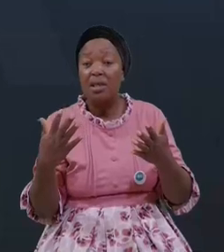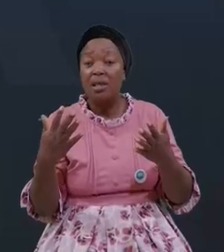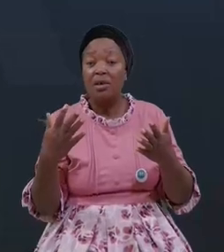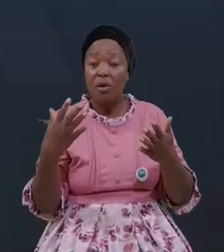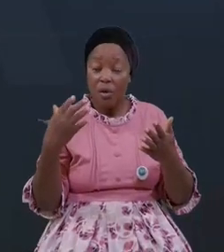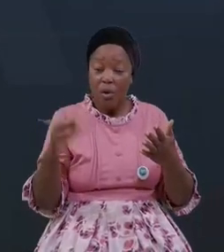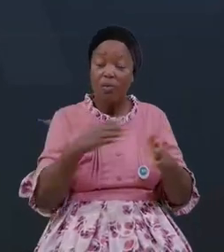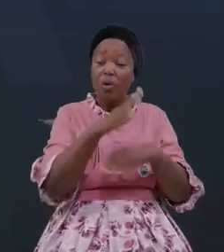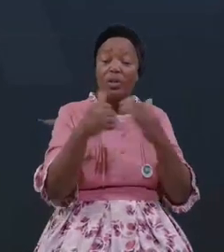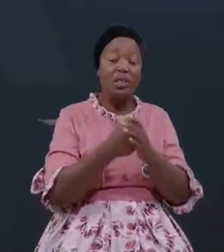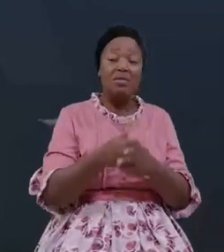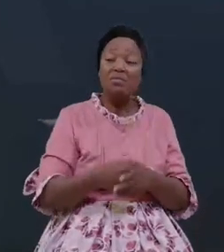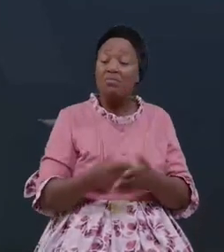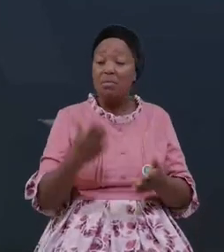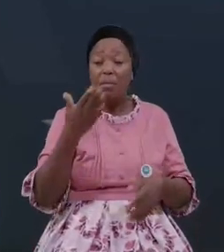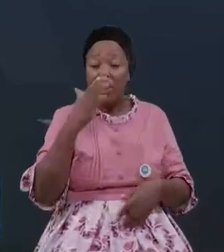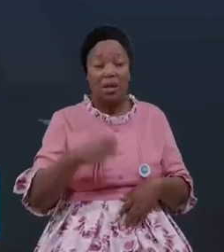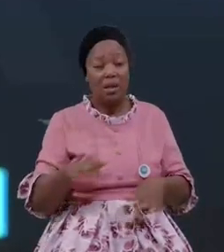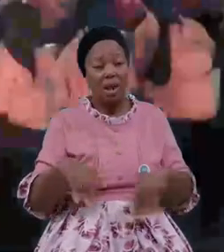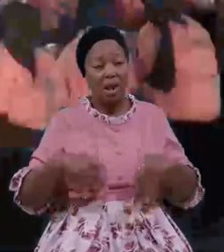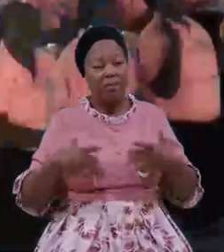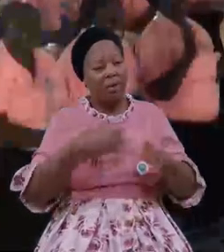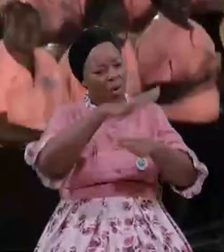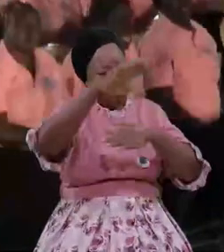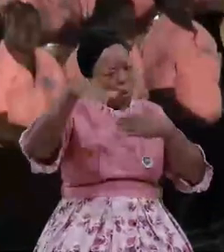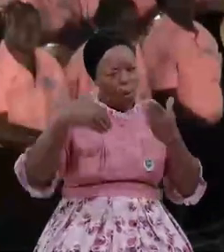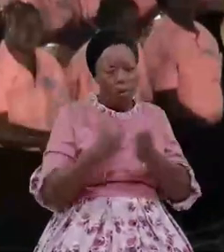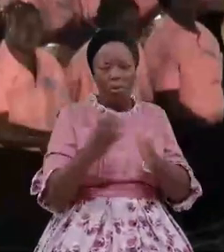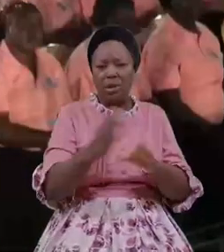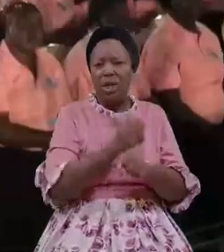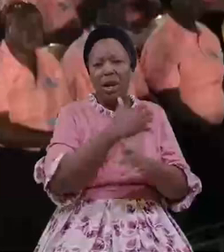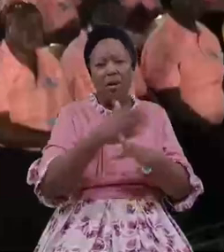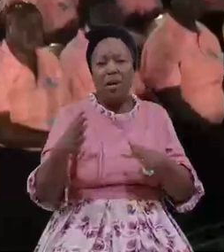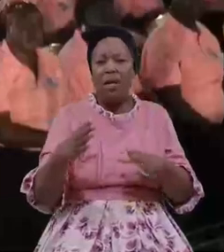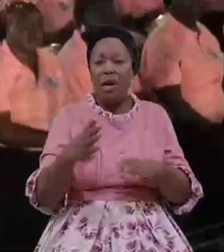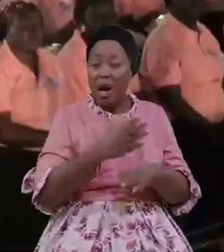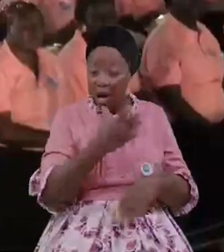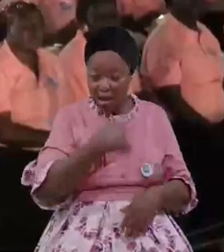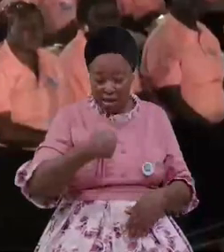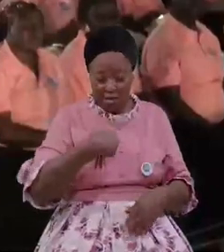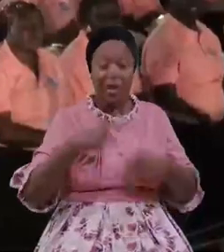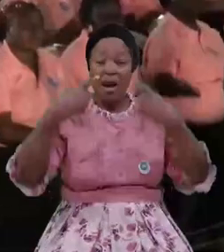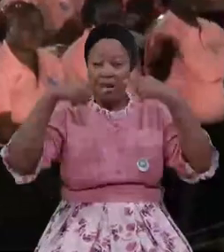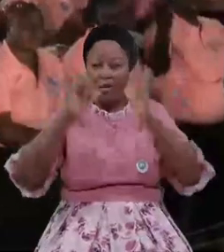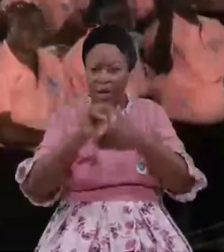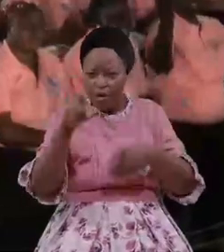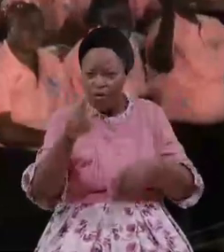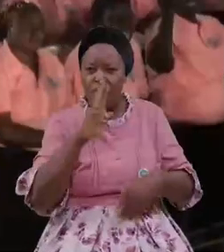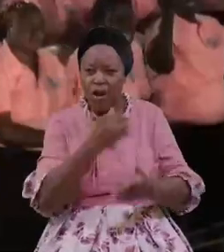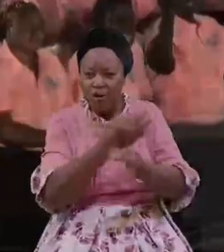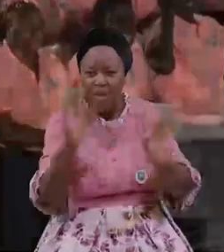de V m faire tout esté j'annonce que vous êtes